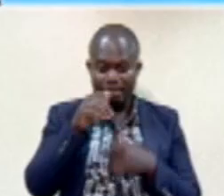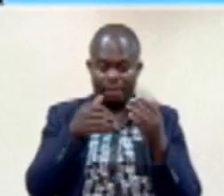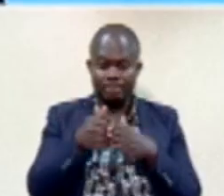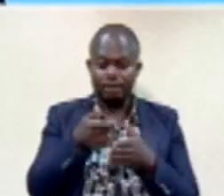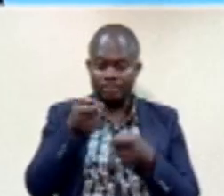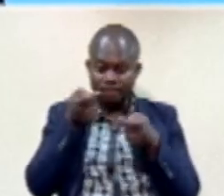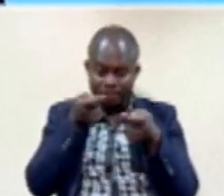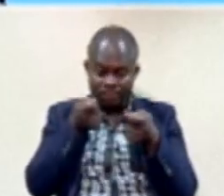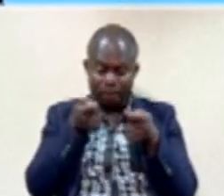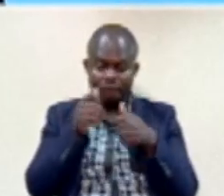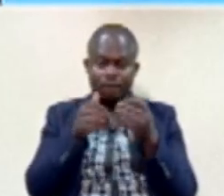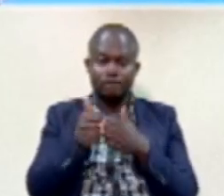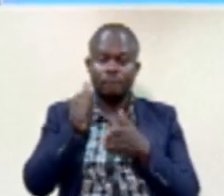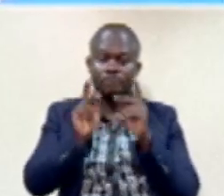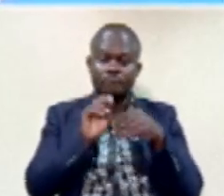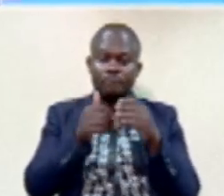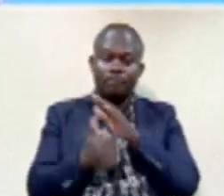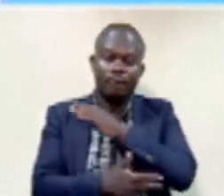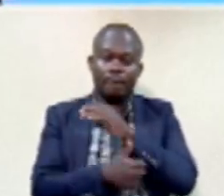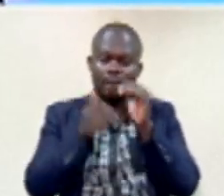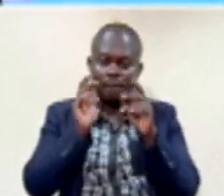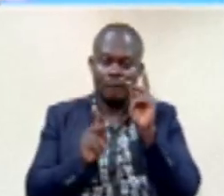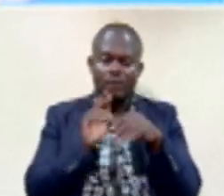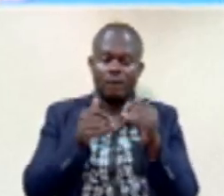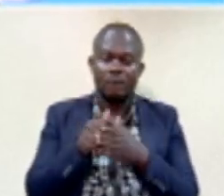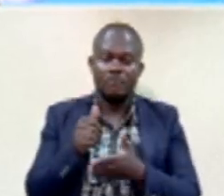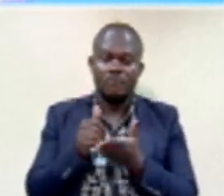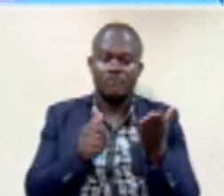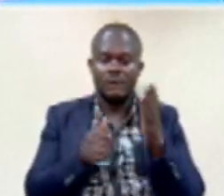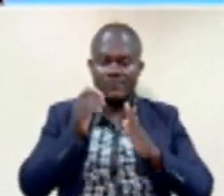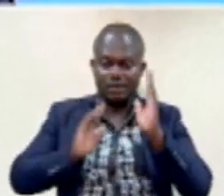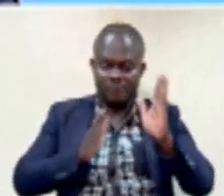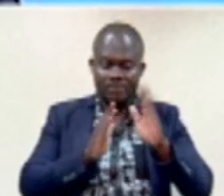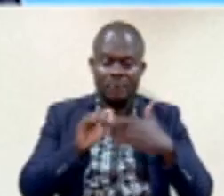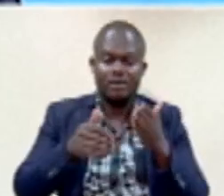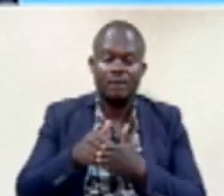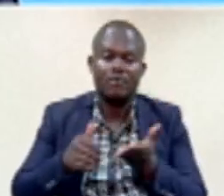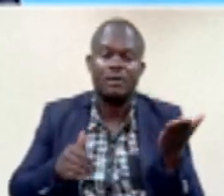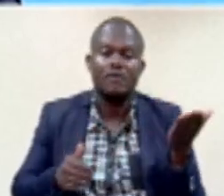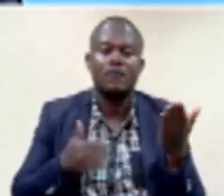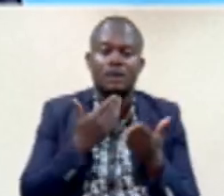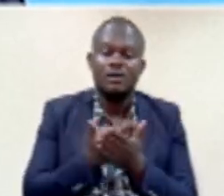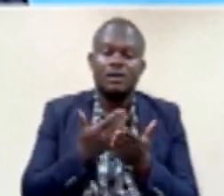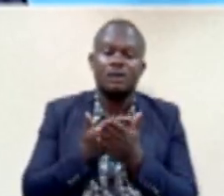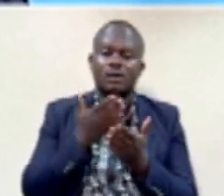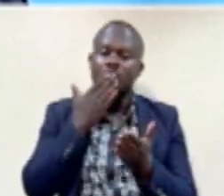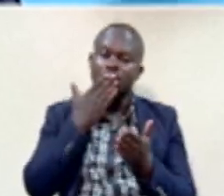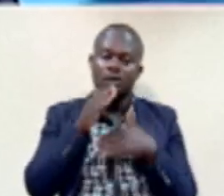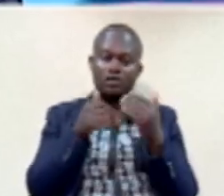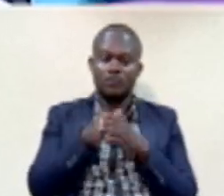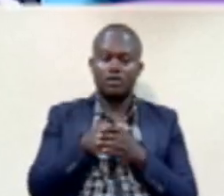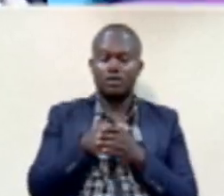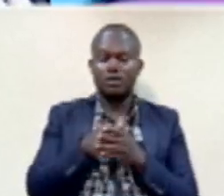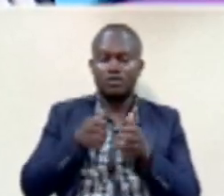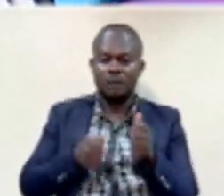bimumurikiye mwese rimwe ahita avuga ati abantu tu ni ibisambo agahita avanamo amaguru ye akiyirukira iyo yirutse rero aratabaza yatabaje umupopisite nawe ahita agira